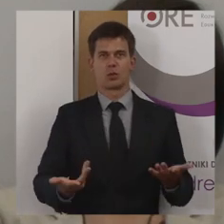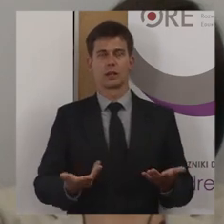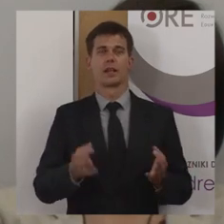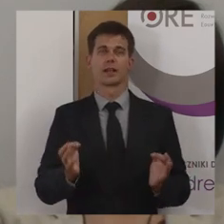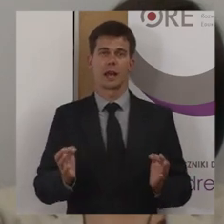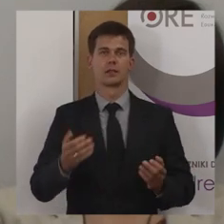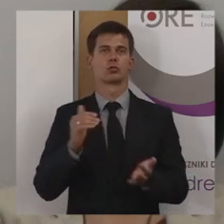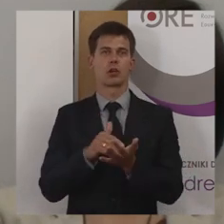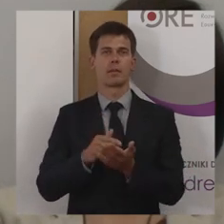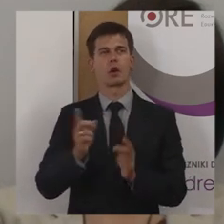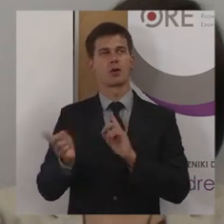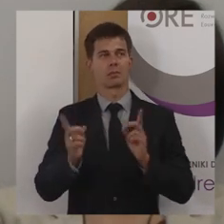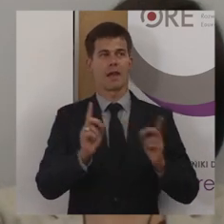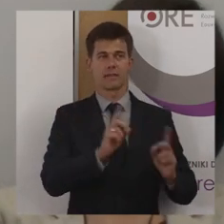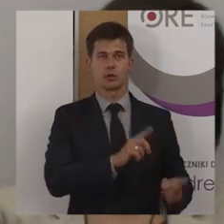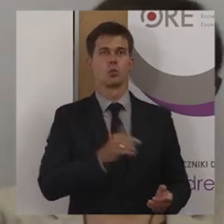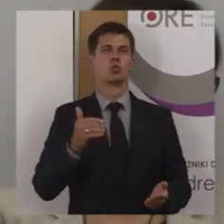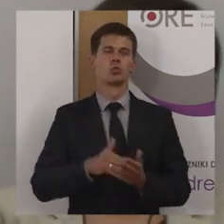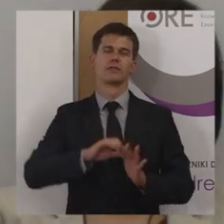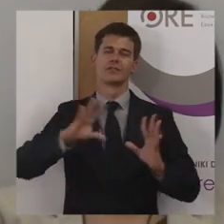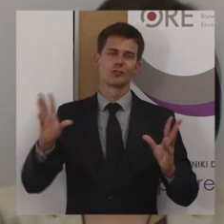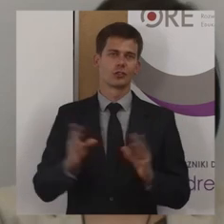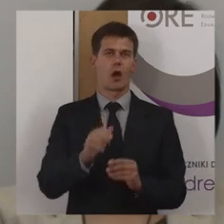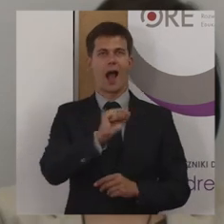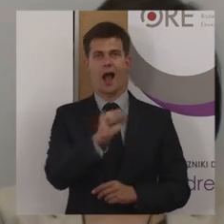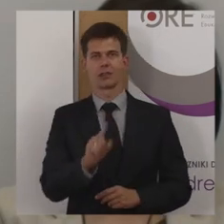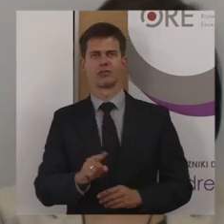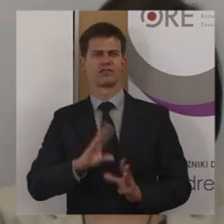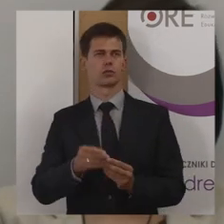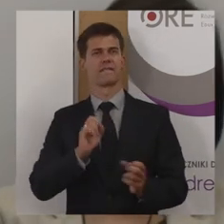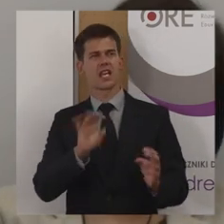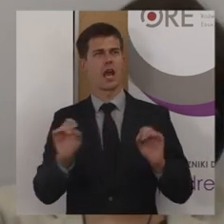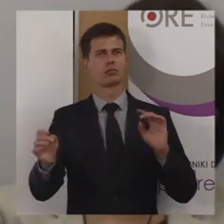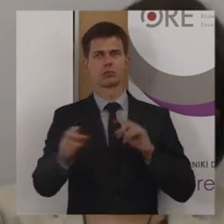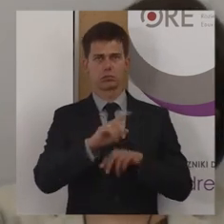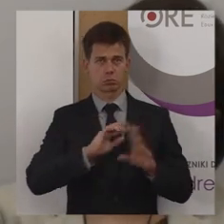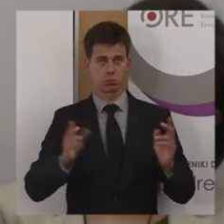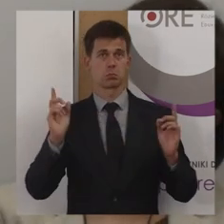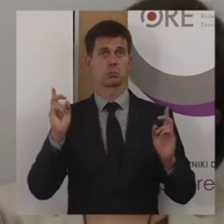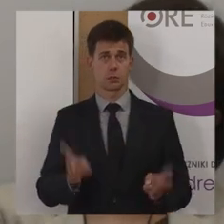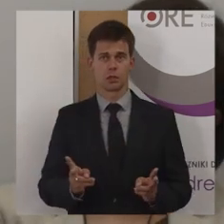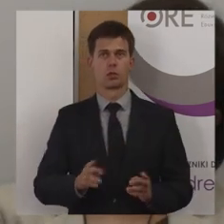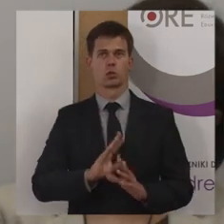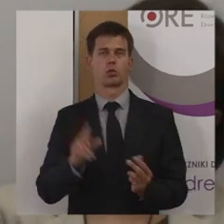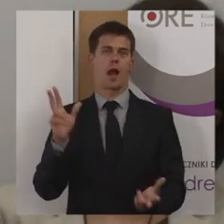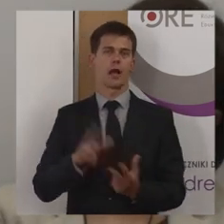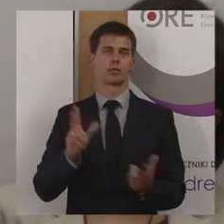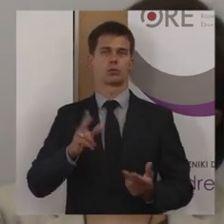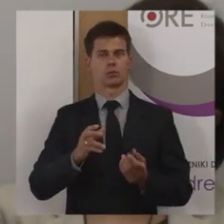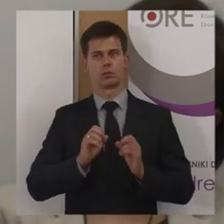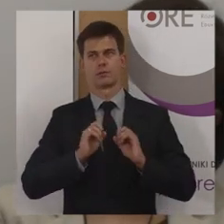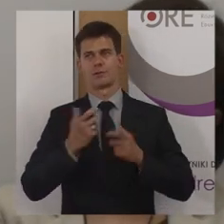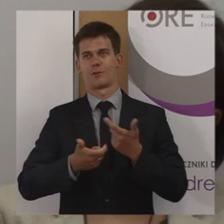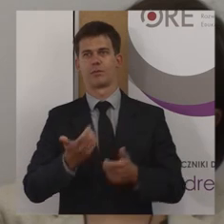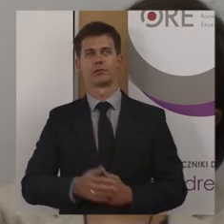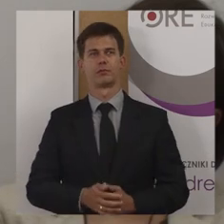projektowania tych e-podręczników, żeby te materiały, które muszą być uzupełniające, żeby one były jakby przewidziane. I